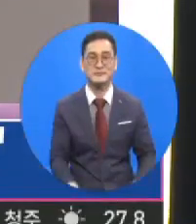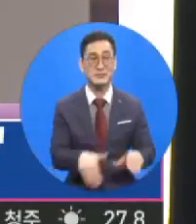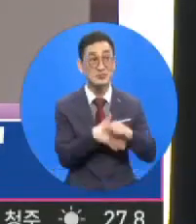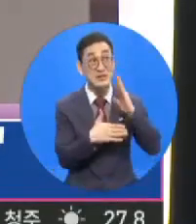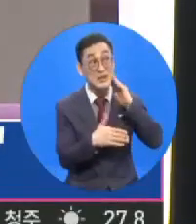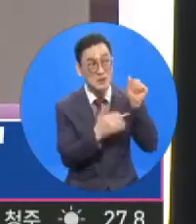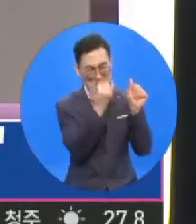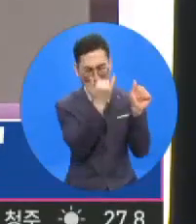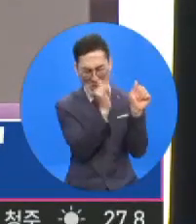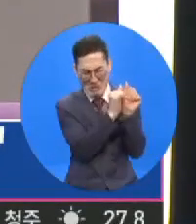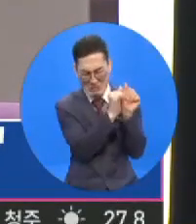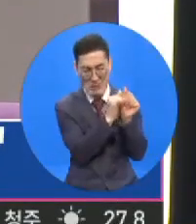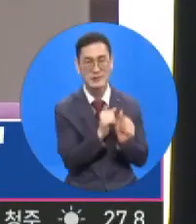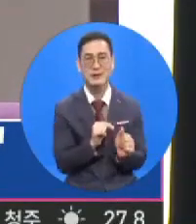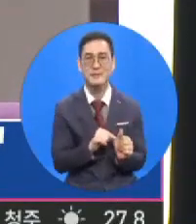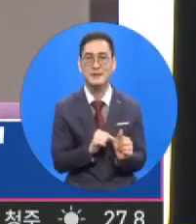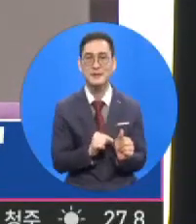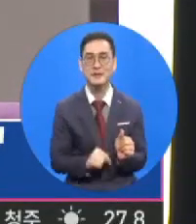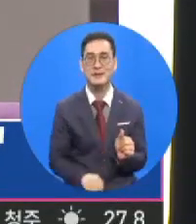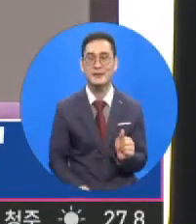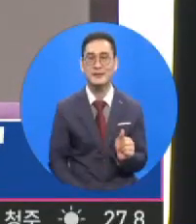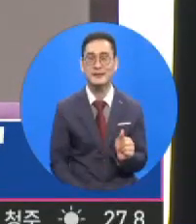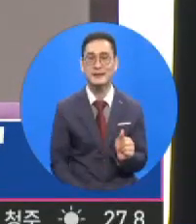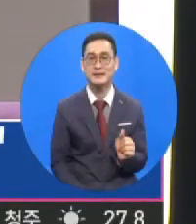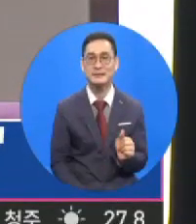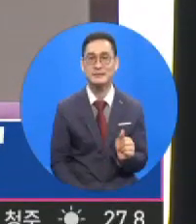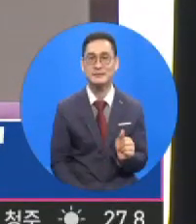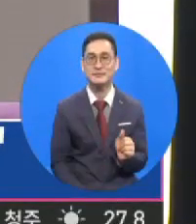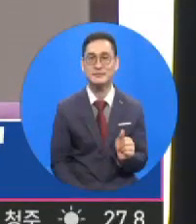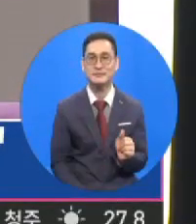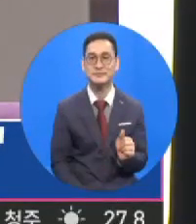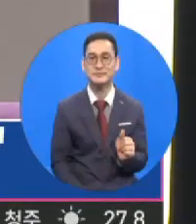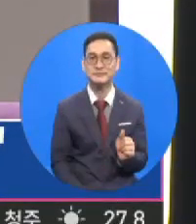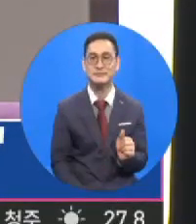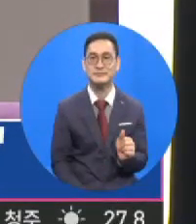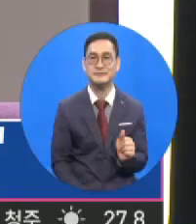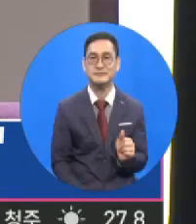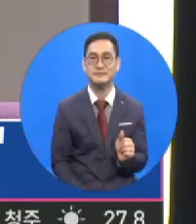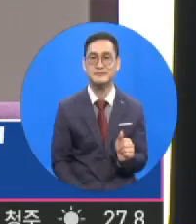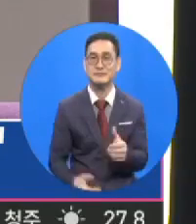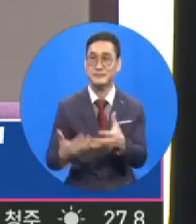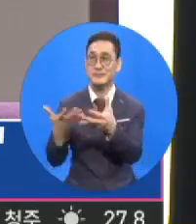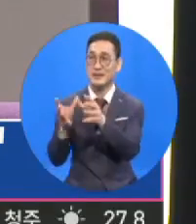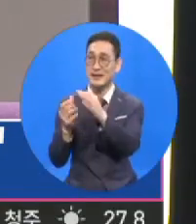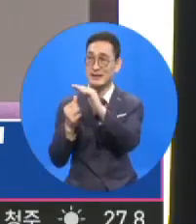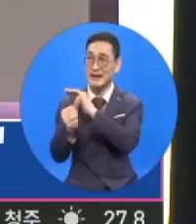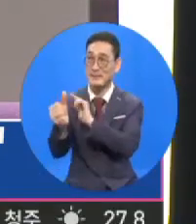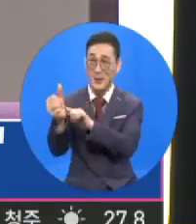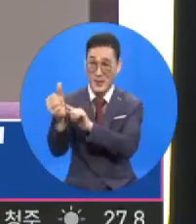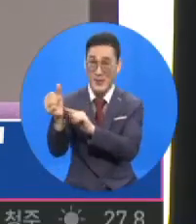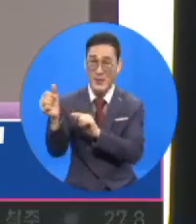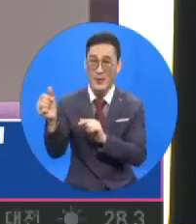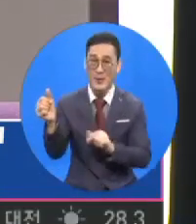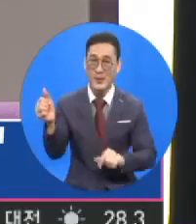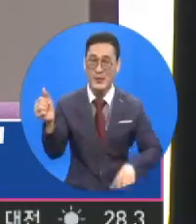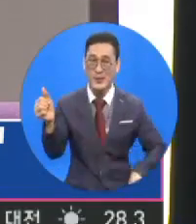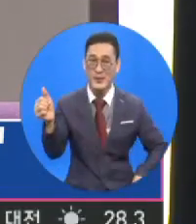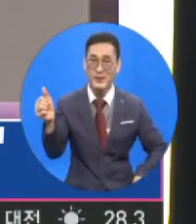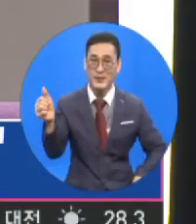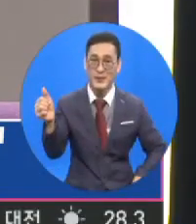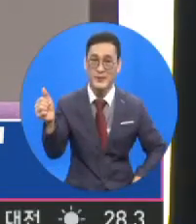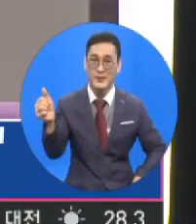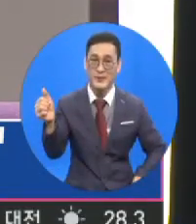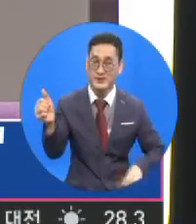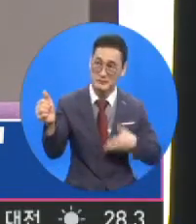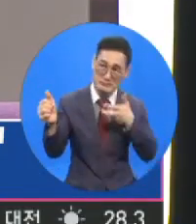굉장히 강한 의원이고 그렇다 보니까 이제 이낙연 대표가 굉장히 압도적 지지를 받아서 됐지만 어쨌든 견제하는 거